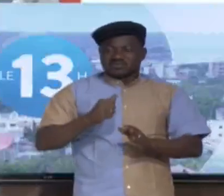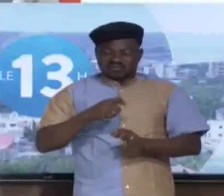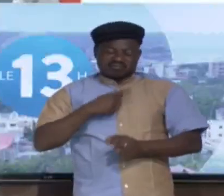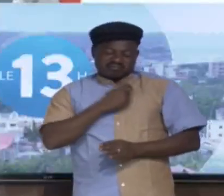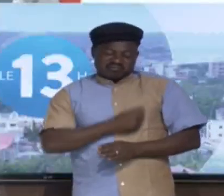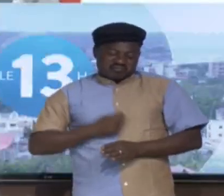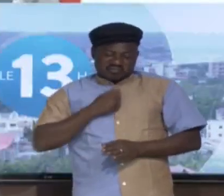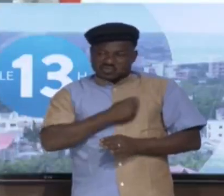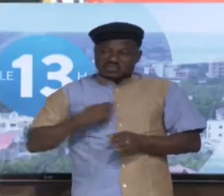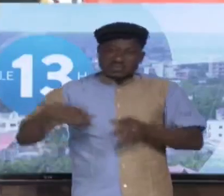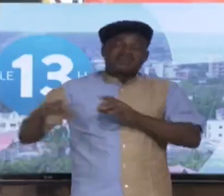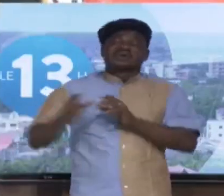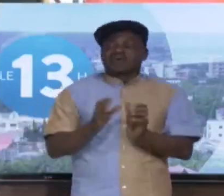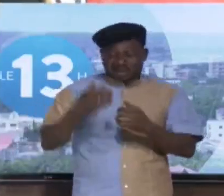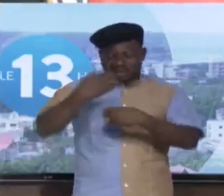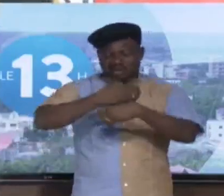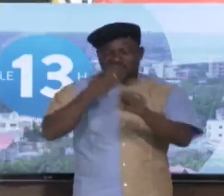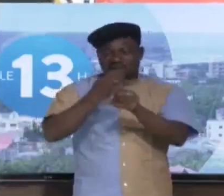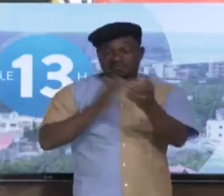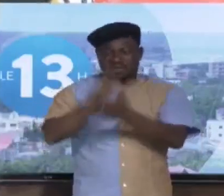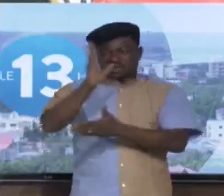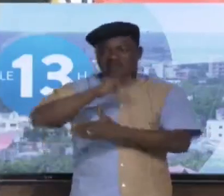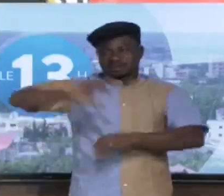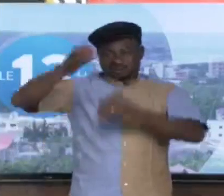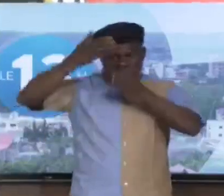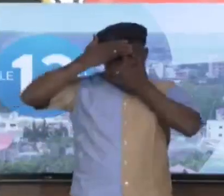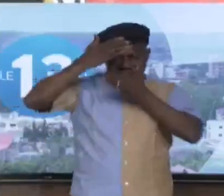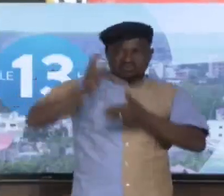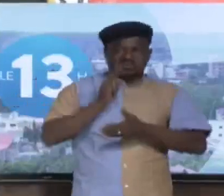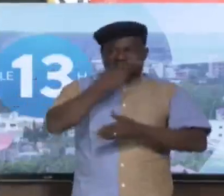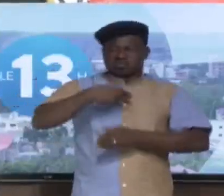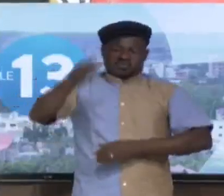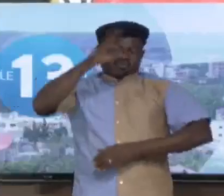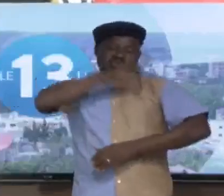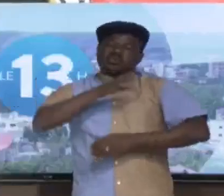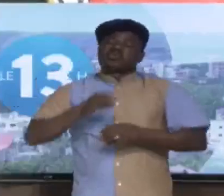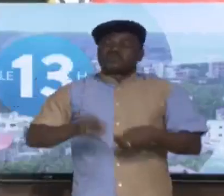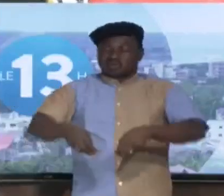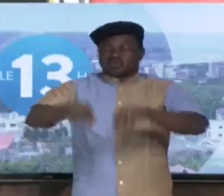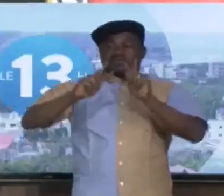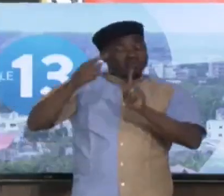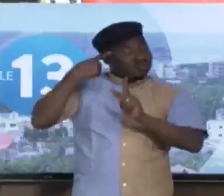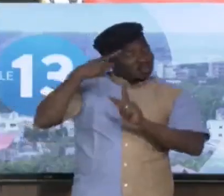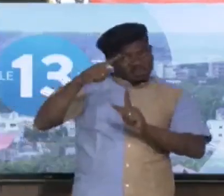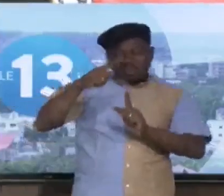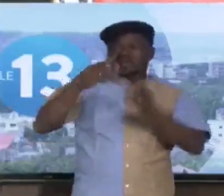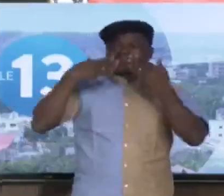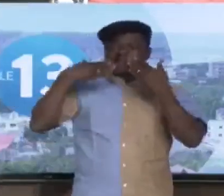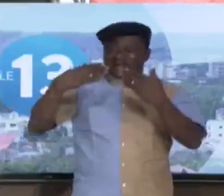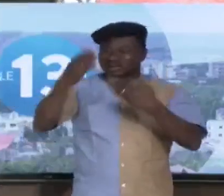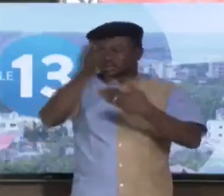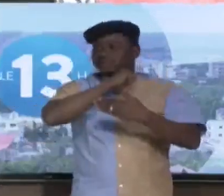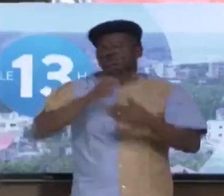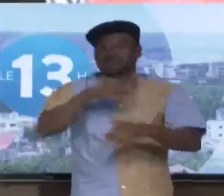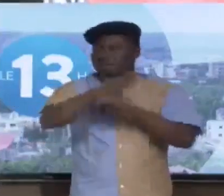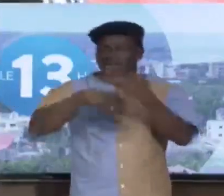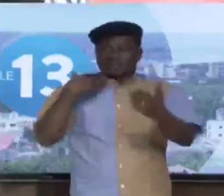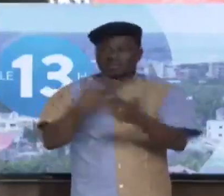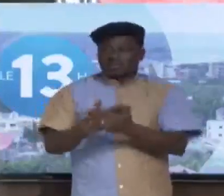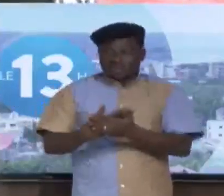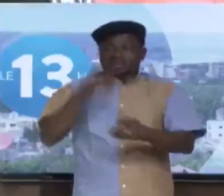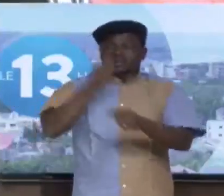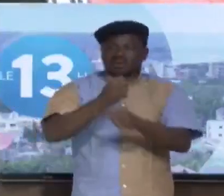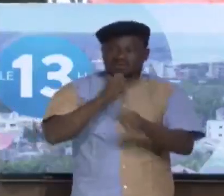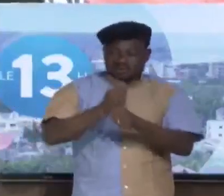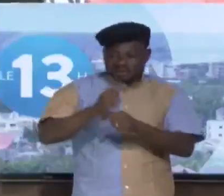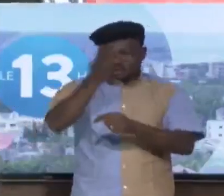populations. Nous saisissons la présente occasion pour saluer et féliciter l'engagement des travailleurs de tous les ministères et